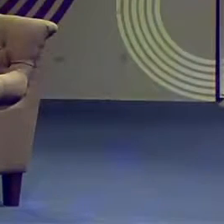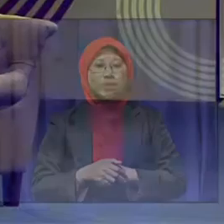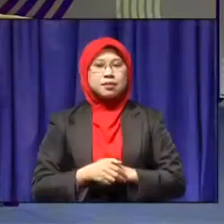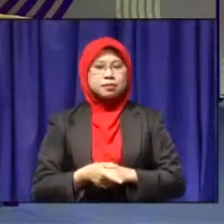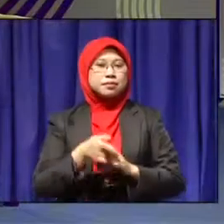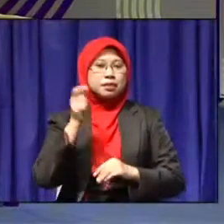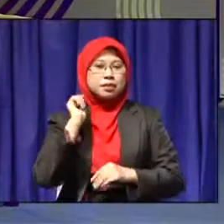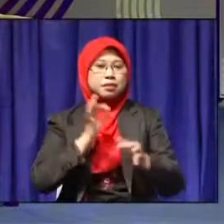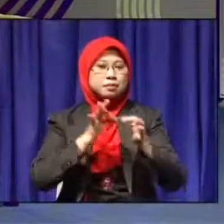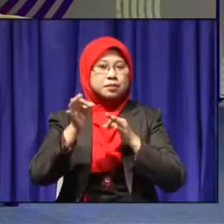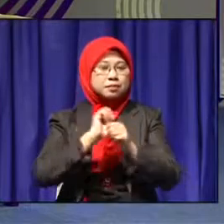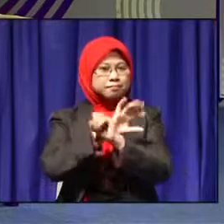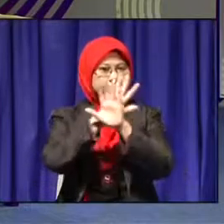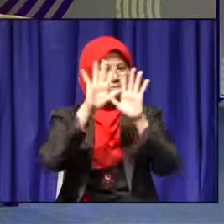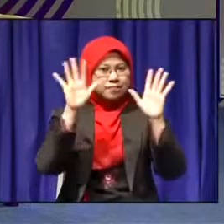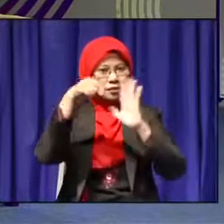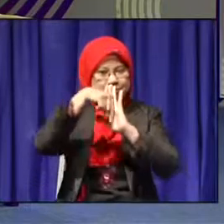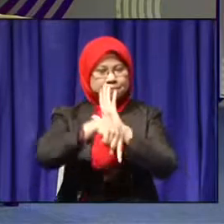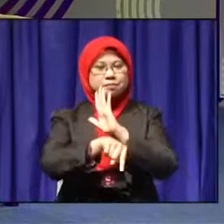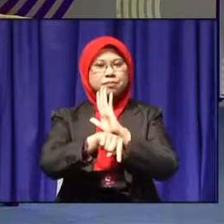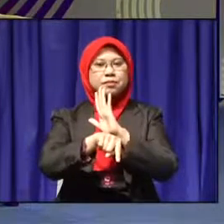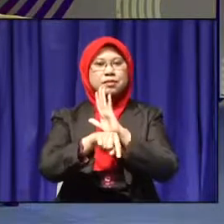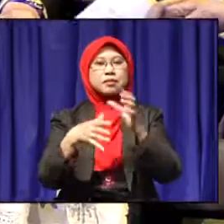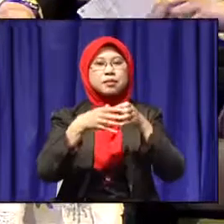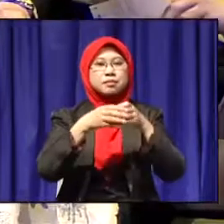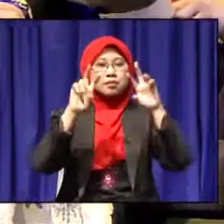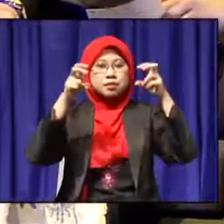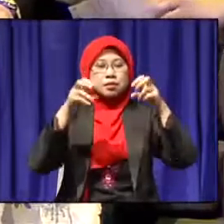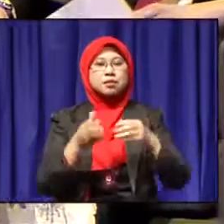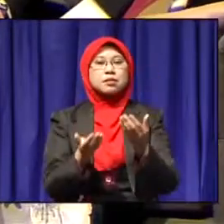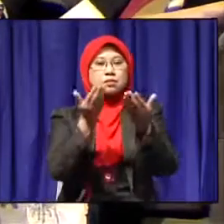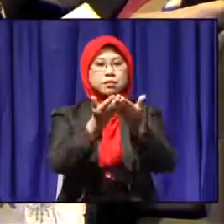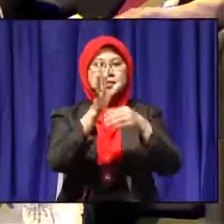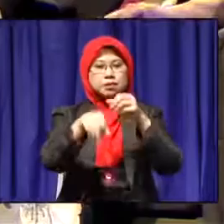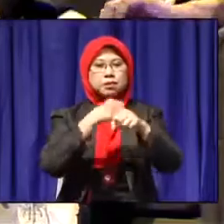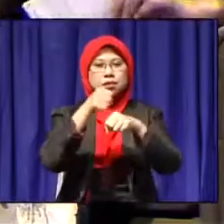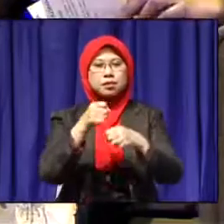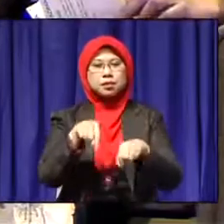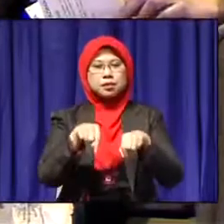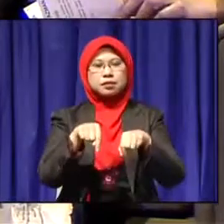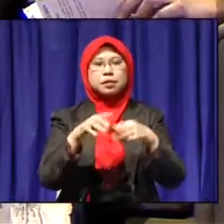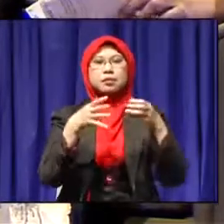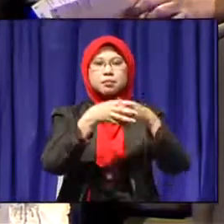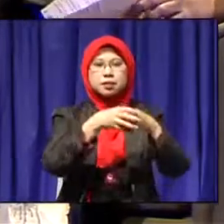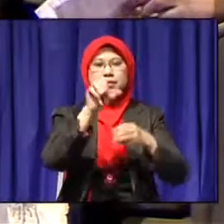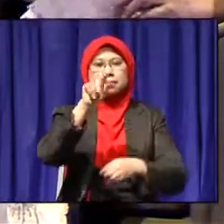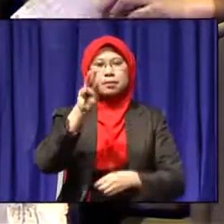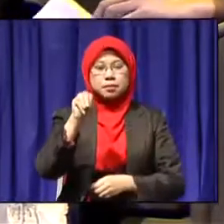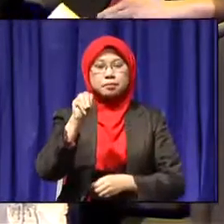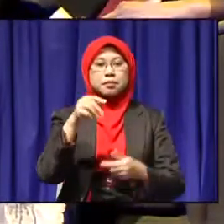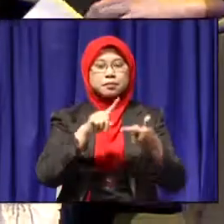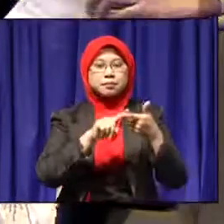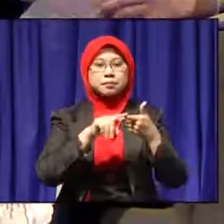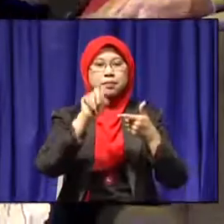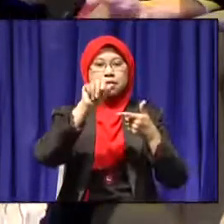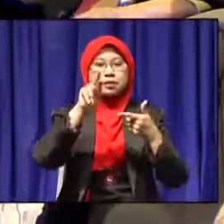begitulah dia penerangan yang sangat jelas tentang PKS mata pelajaran yang ditawarkan pada tahun ini dimana kita DPC cm dan juga kita DPC